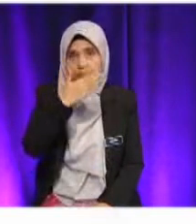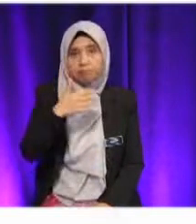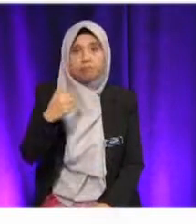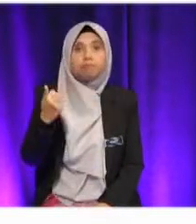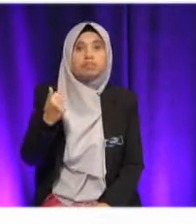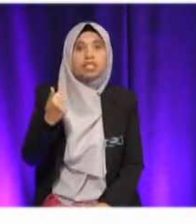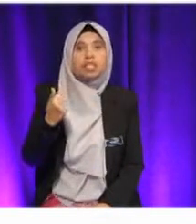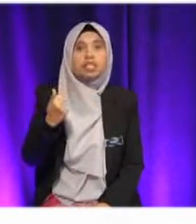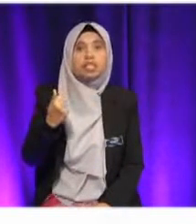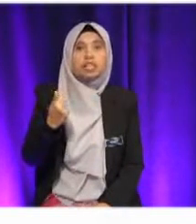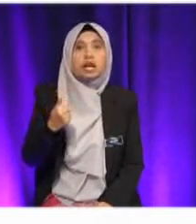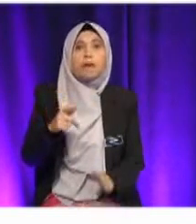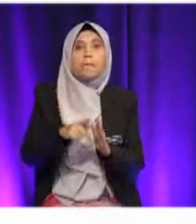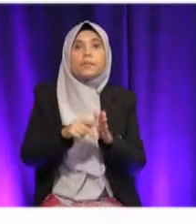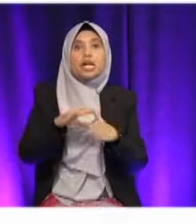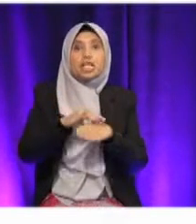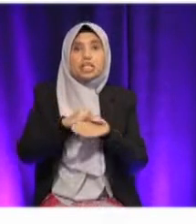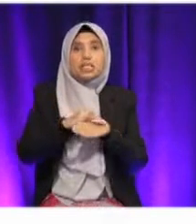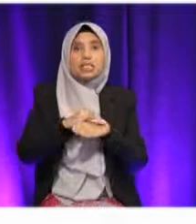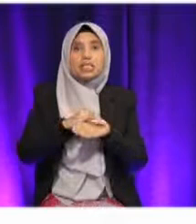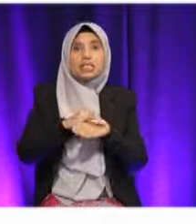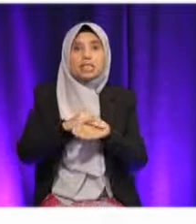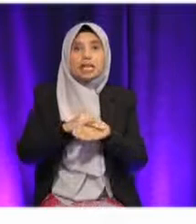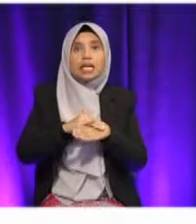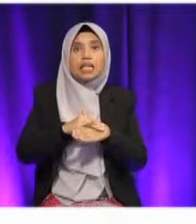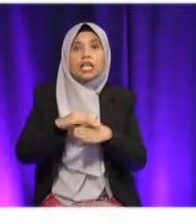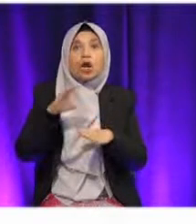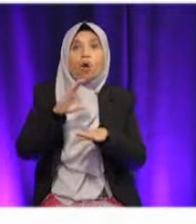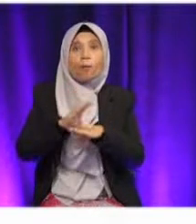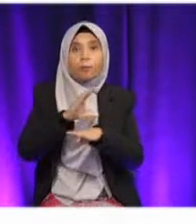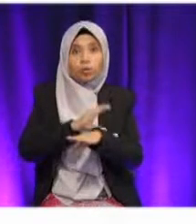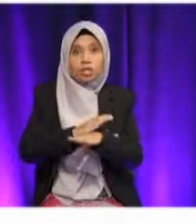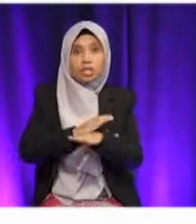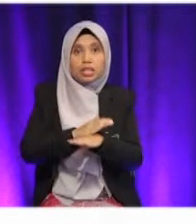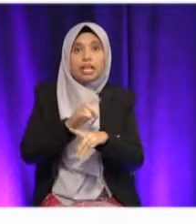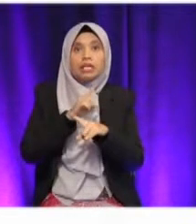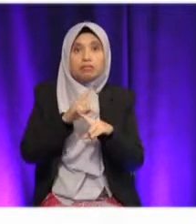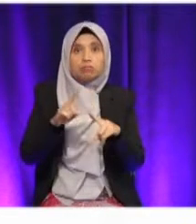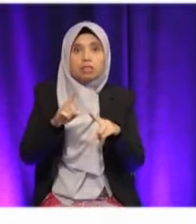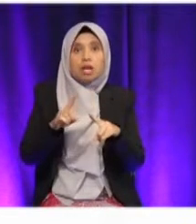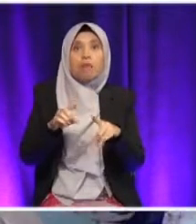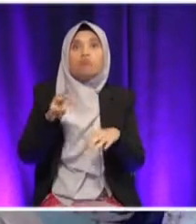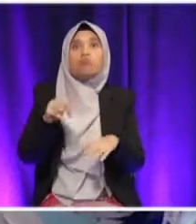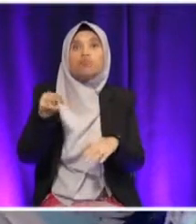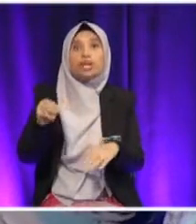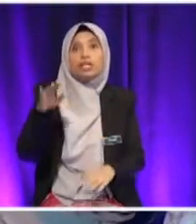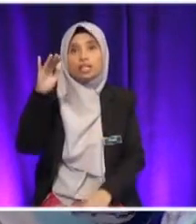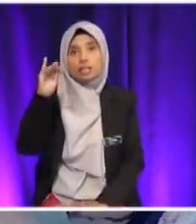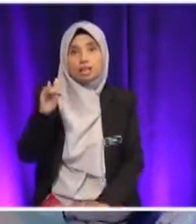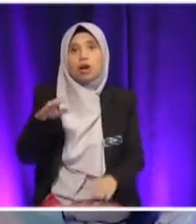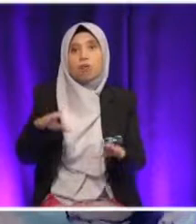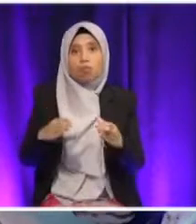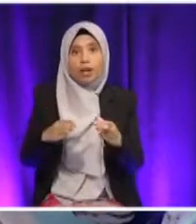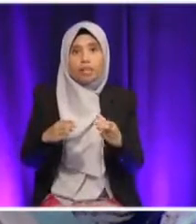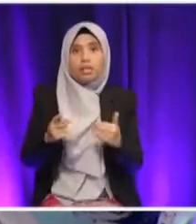opo kopi itu ketika joget inilah tulisan yes Wow jadi